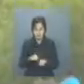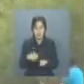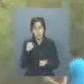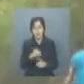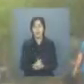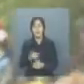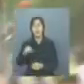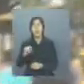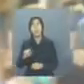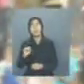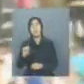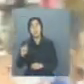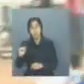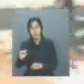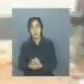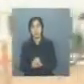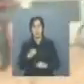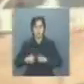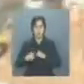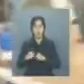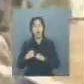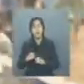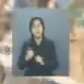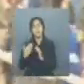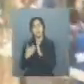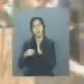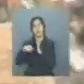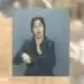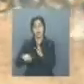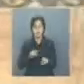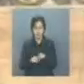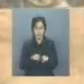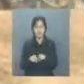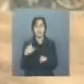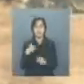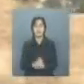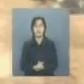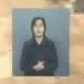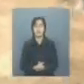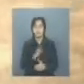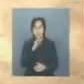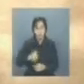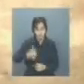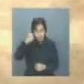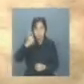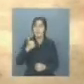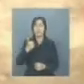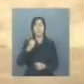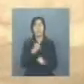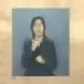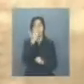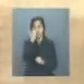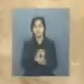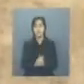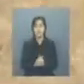ญาดาวรุ่งพุ่งแรงจากจังหวัดนครราชสีมาค่ะโดยใครชนะสนามนี้จะเป็นแชมป์ประเทศไทยทันทีเนื่องจากในสนามสุดท้